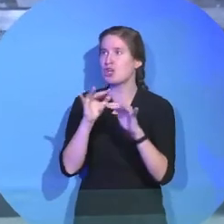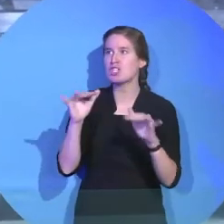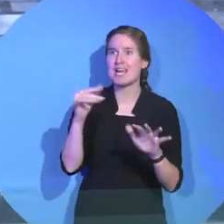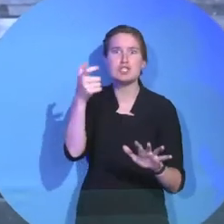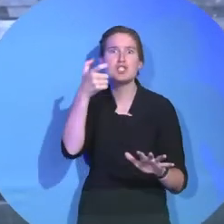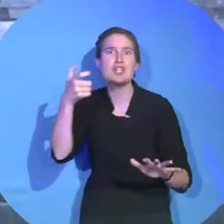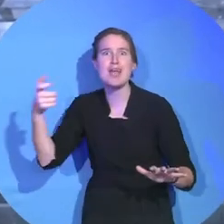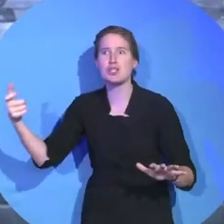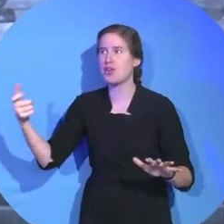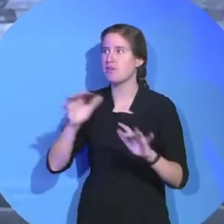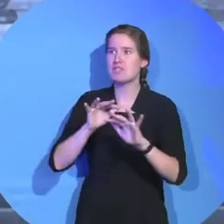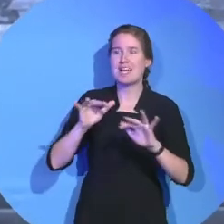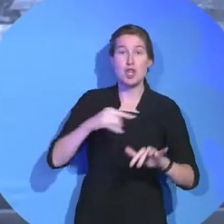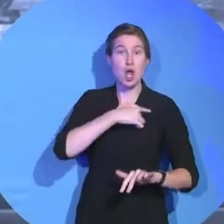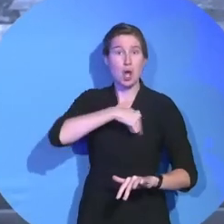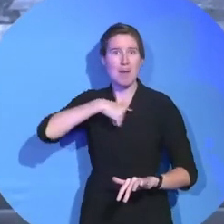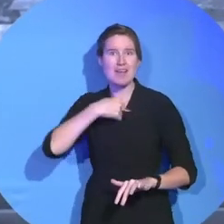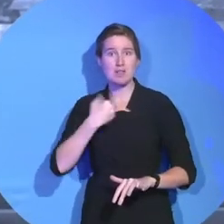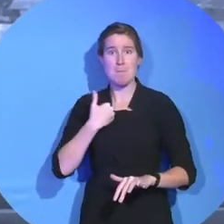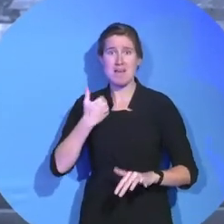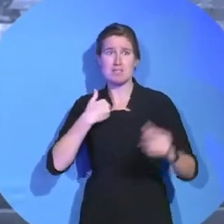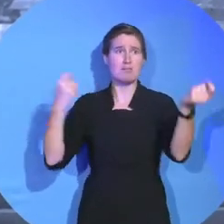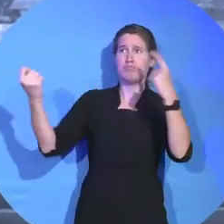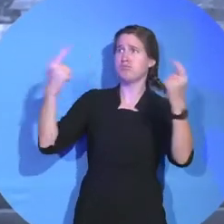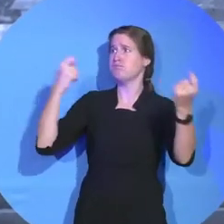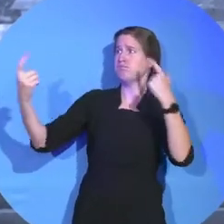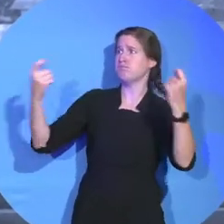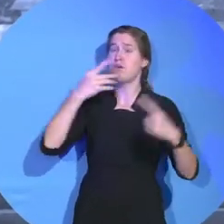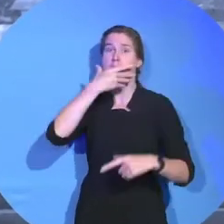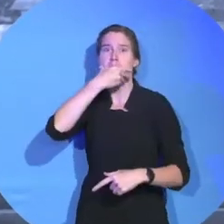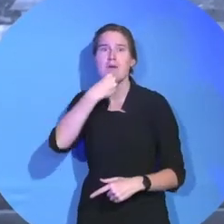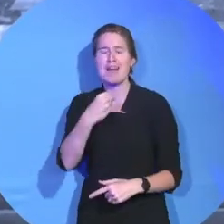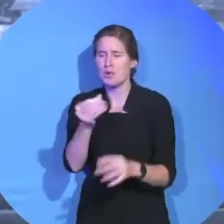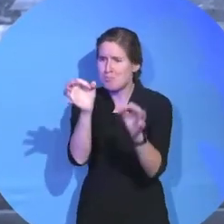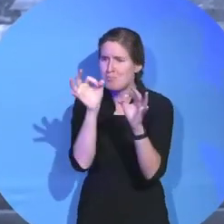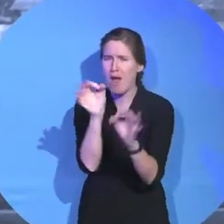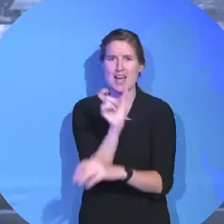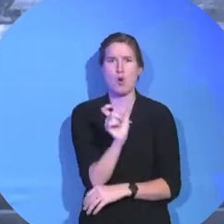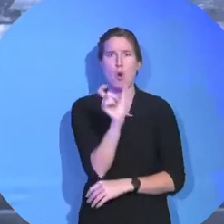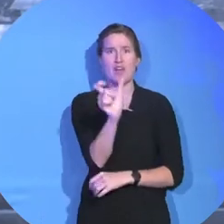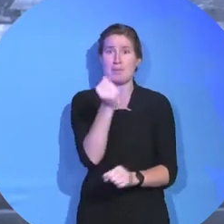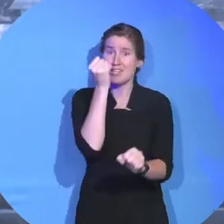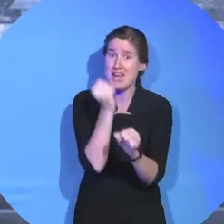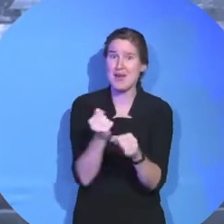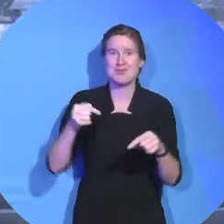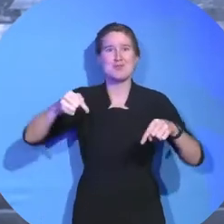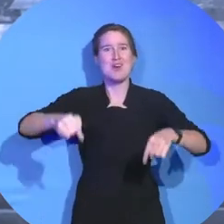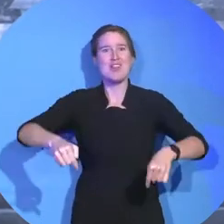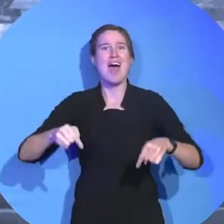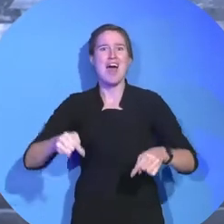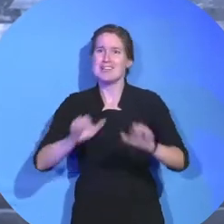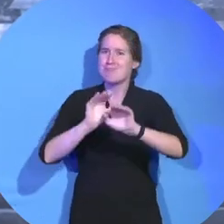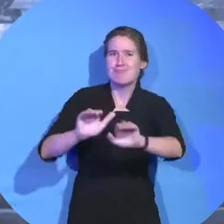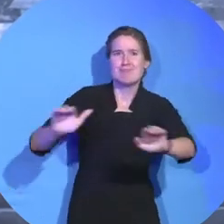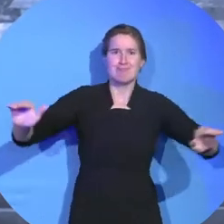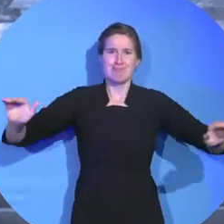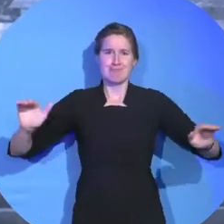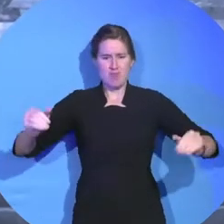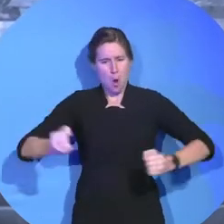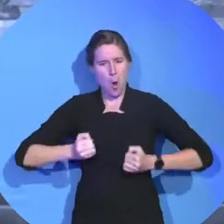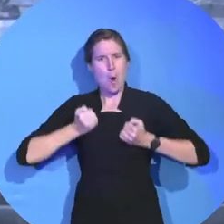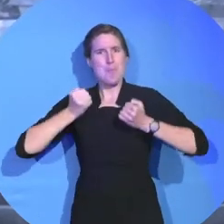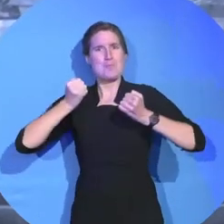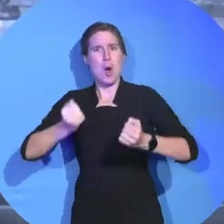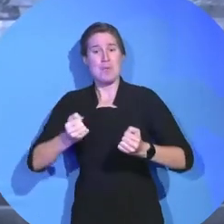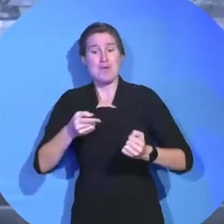en gemeenten mensen ook echt laten weten dat het zo belangrijk is om juist vandaag ook hun stem te laten horen en op te komen voor